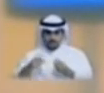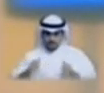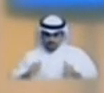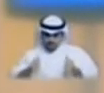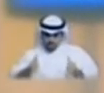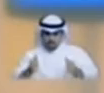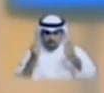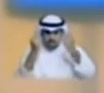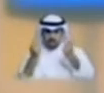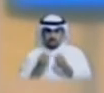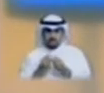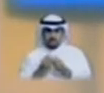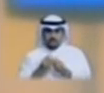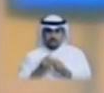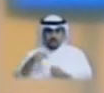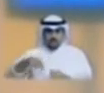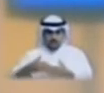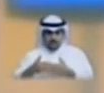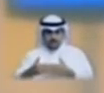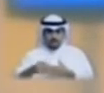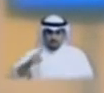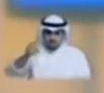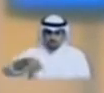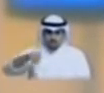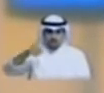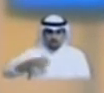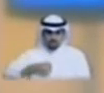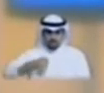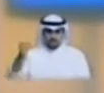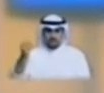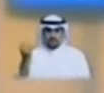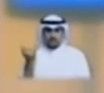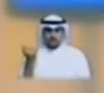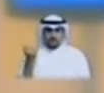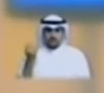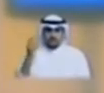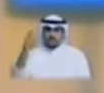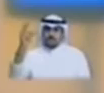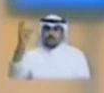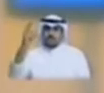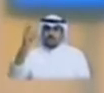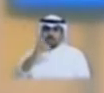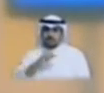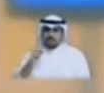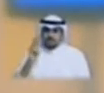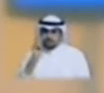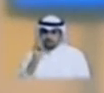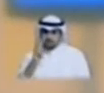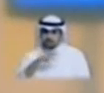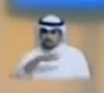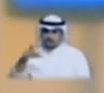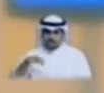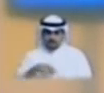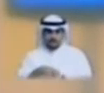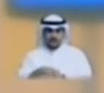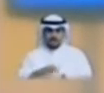الاستعدادات قدما لفعاليات اليوم الوطني المقرر بعد غد بحسب التاريخ الذي يقع عليه الاختيار من قبل جناح كل